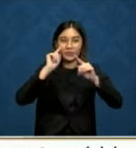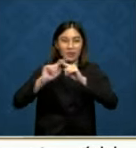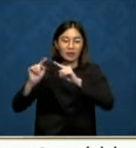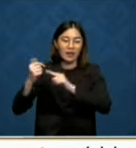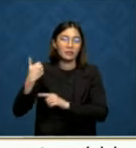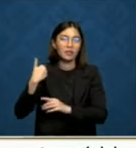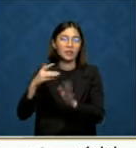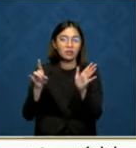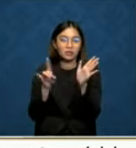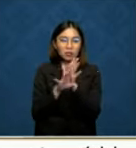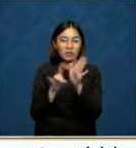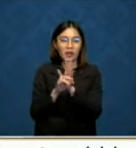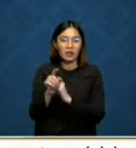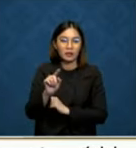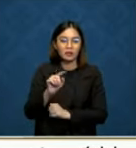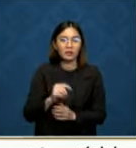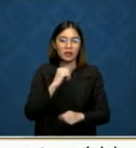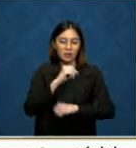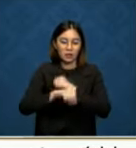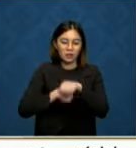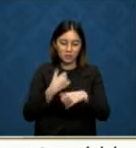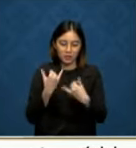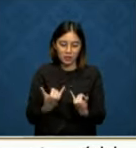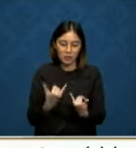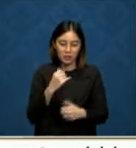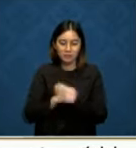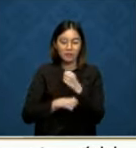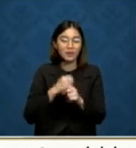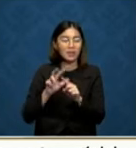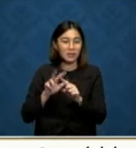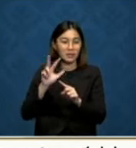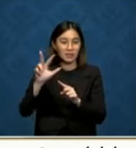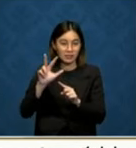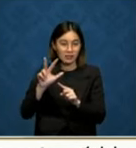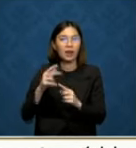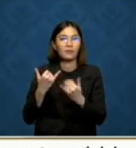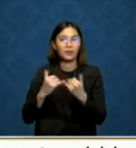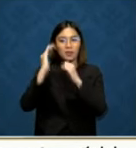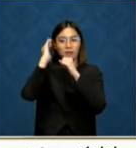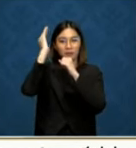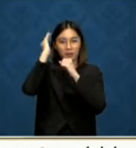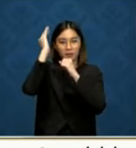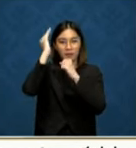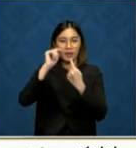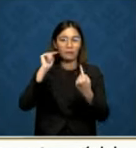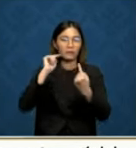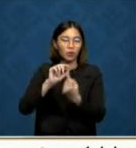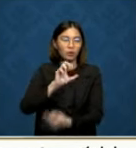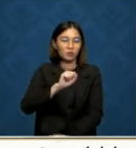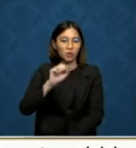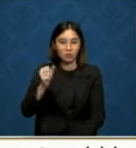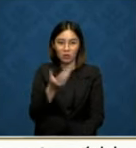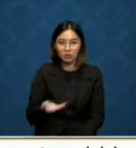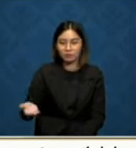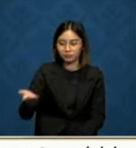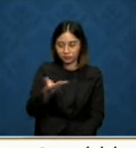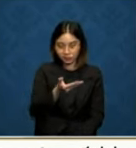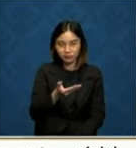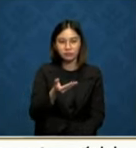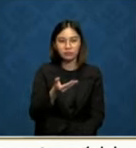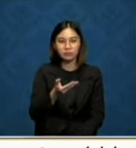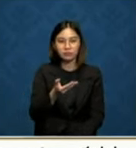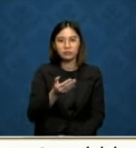ประเด็สุดท้าย ปีนี้เป็นปีที่สาม ที่เรามารายงานับสภาพทแทนรัศดน์และก็